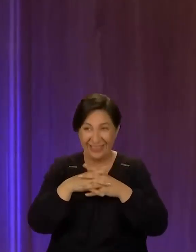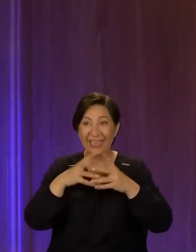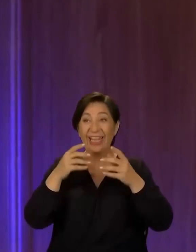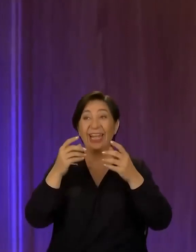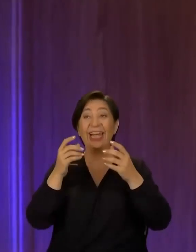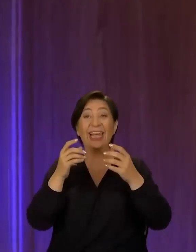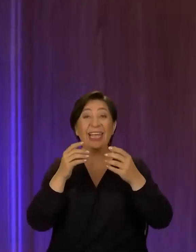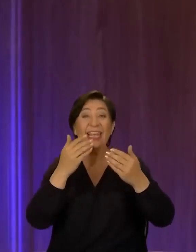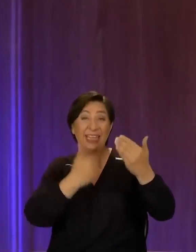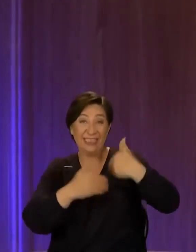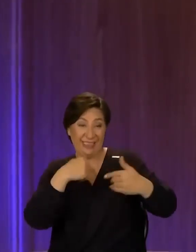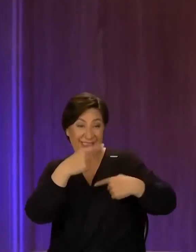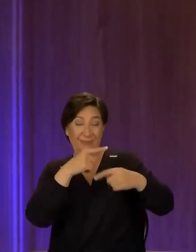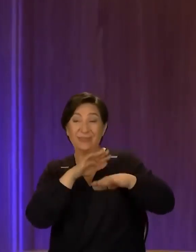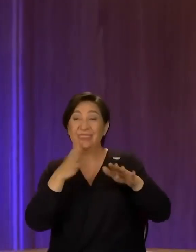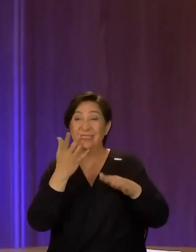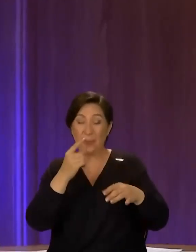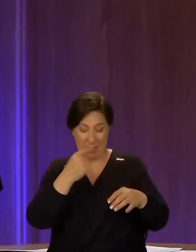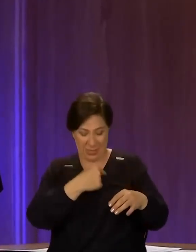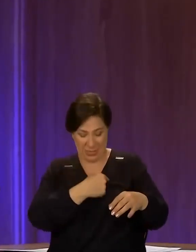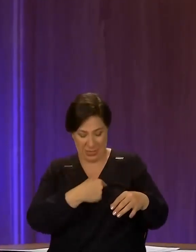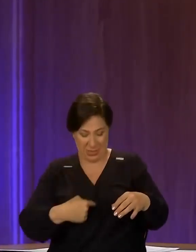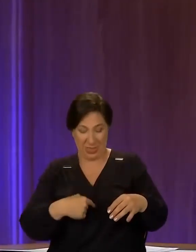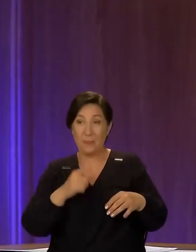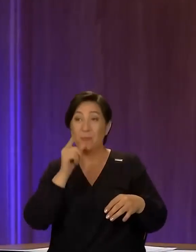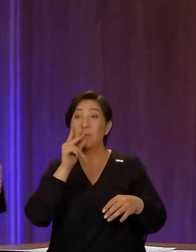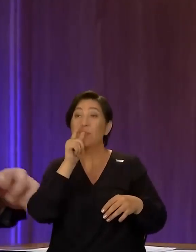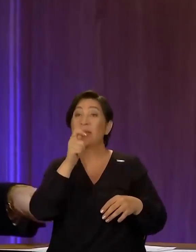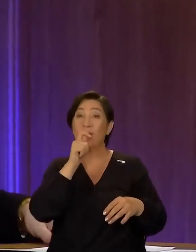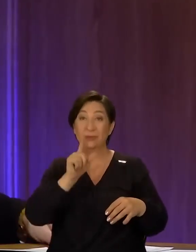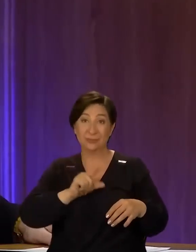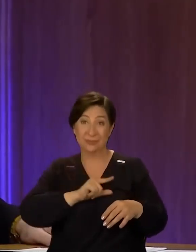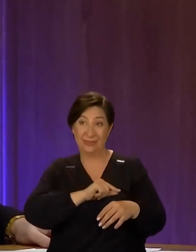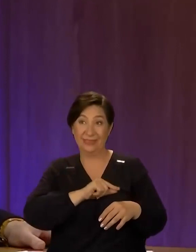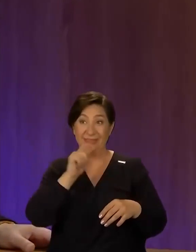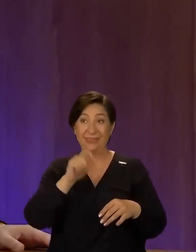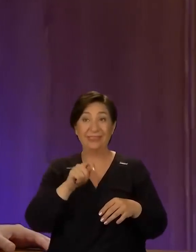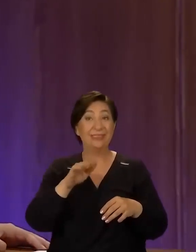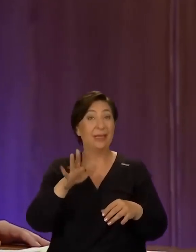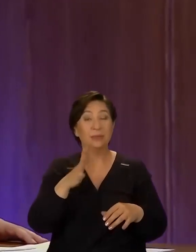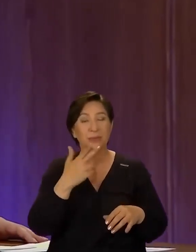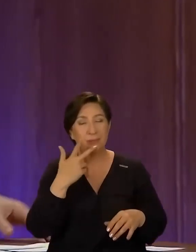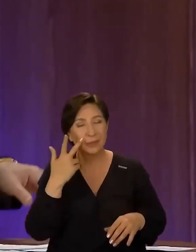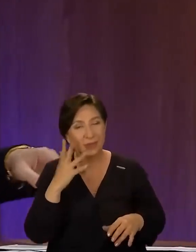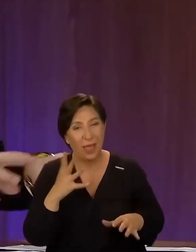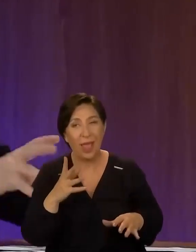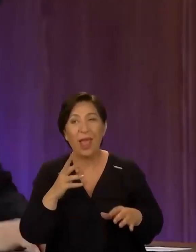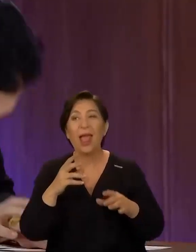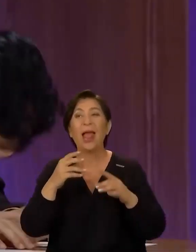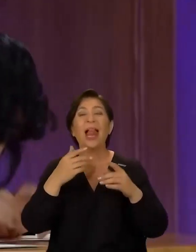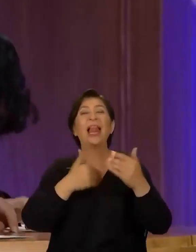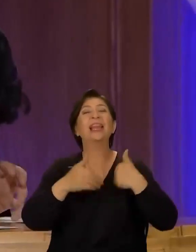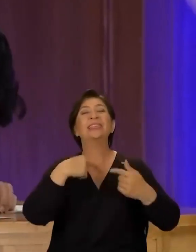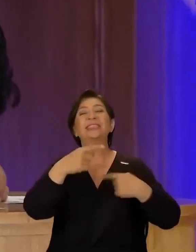İlişkimizin bitiği nasıl anlarız? Peki. Yani şuraya bir yarı kaçırın da bana bir mikrofon takın falan. Ne yapacağız ablacığım falan?